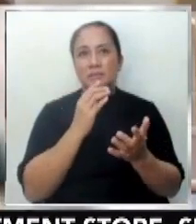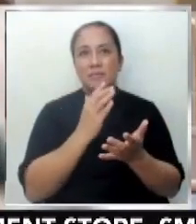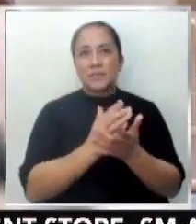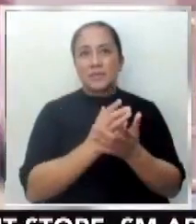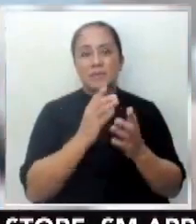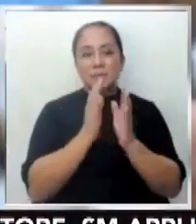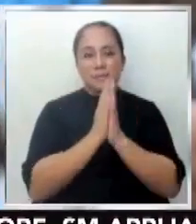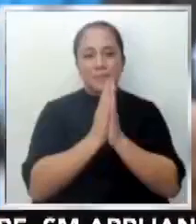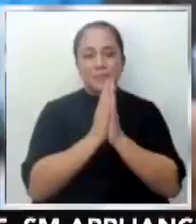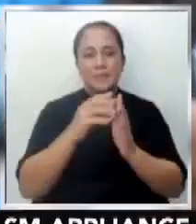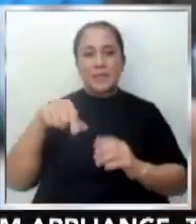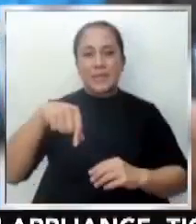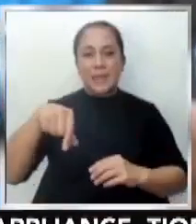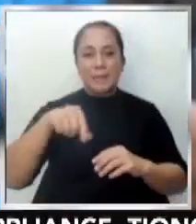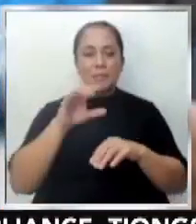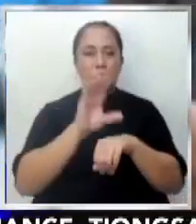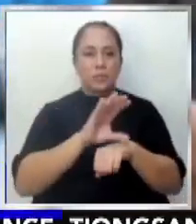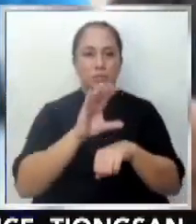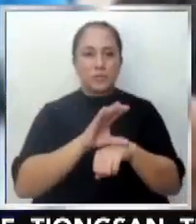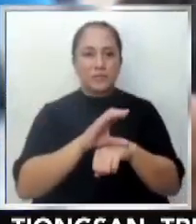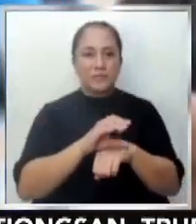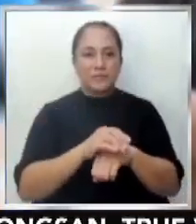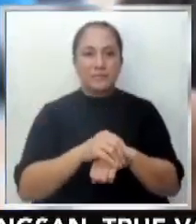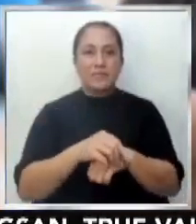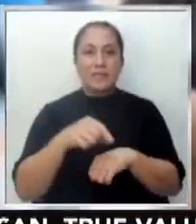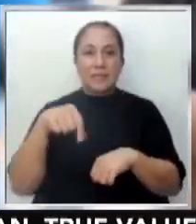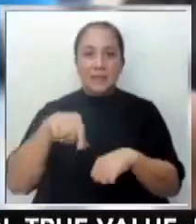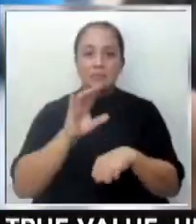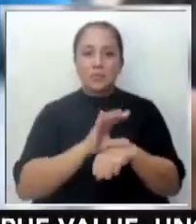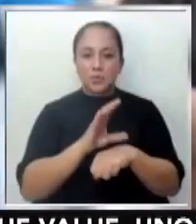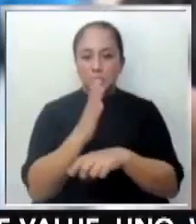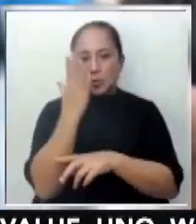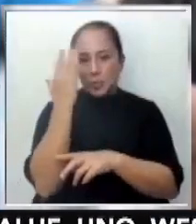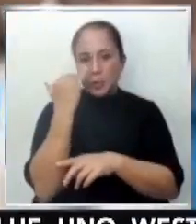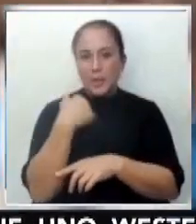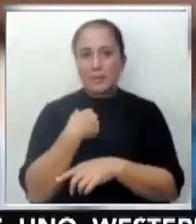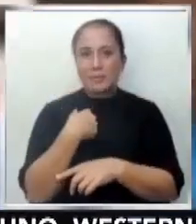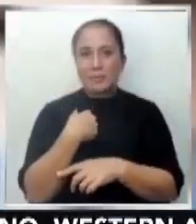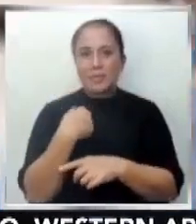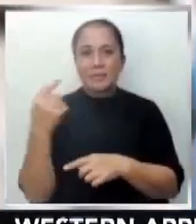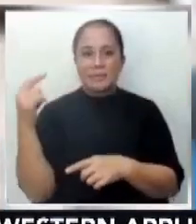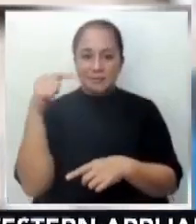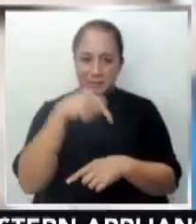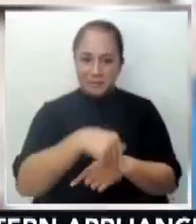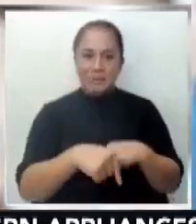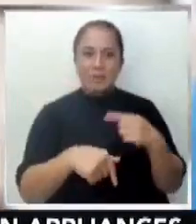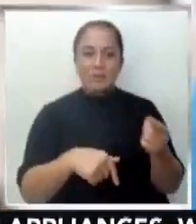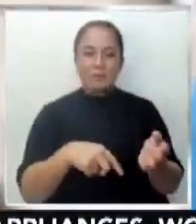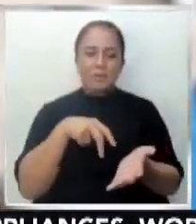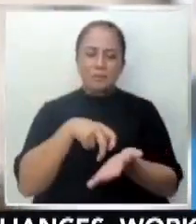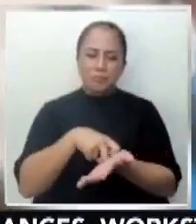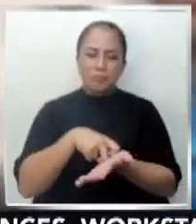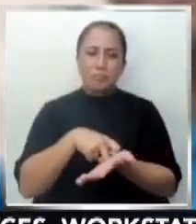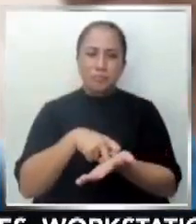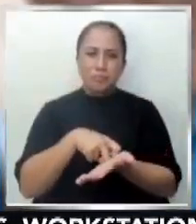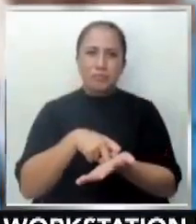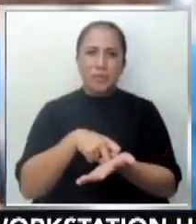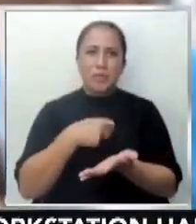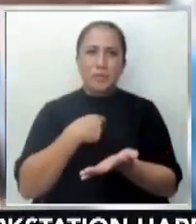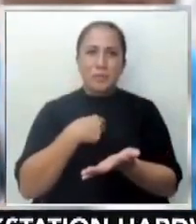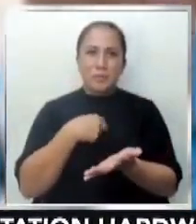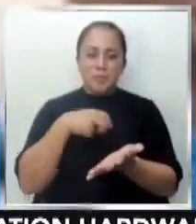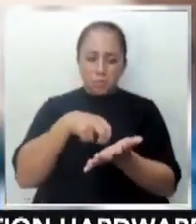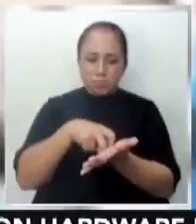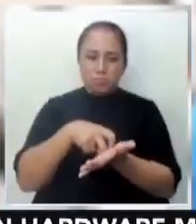Quiapo Church. Quiapo yung dahilan kung bakit ako nakaluwas ng Maynila. Nagluhod po ako dito sa harapan, tapos pumasok po ako doon sa